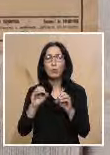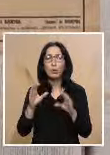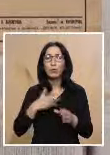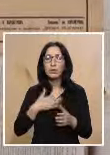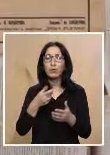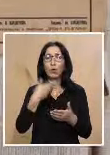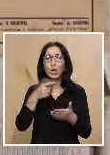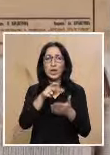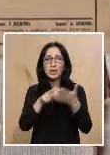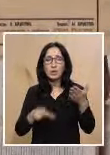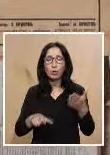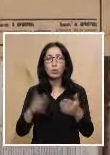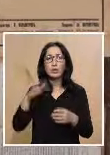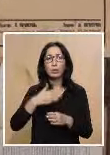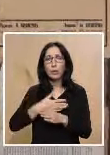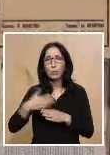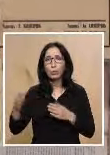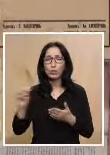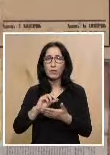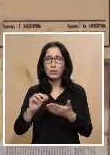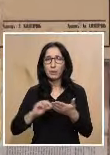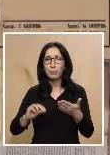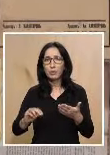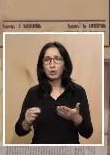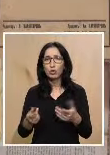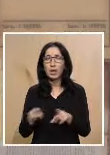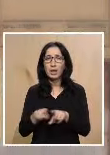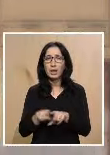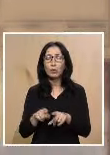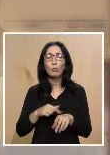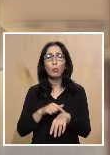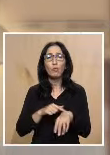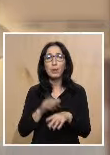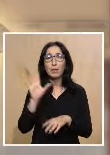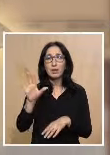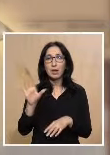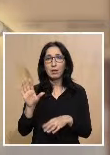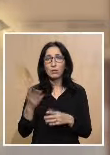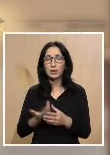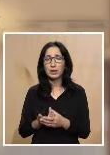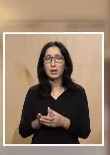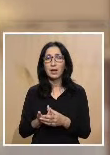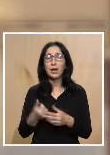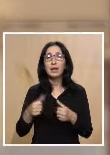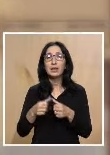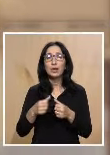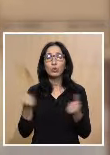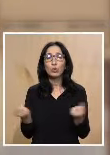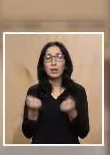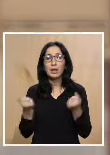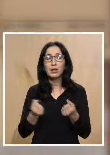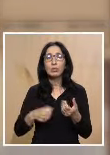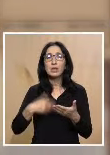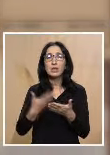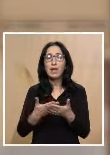стихове, след това продължава да пише, като по време на неговата литературна дейност той издава